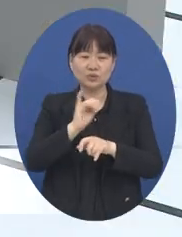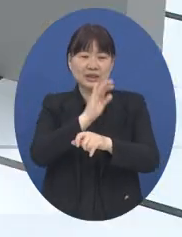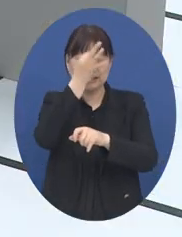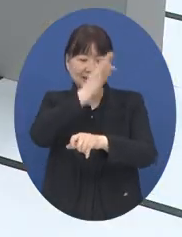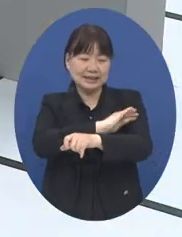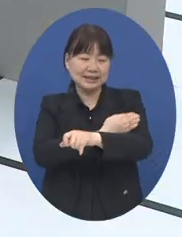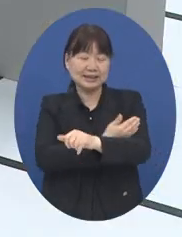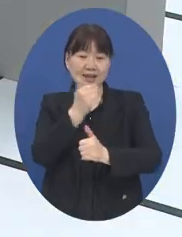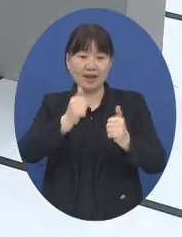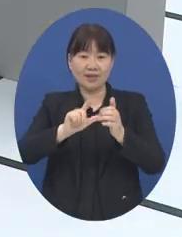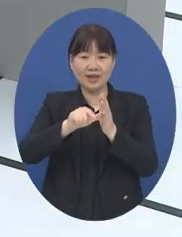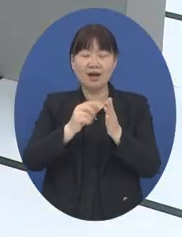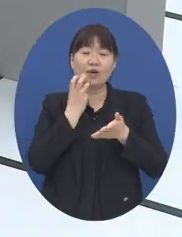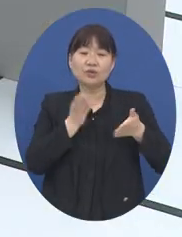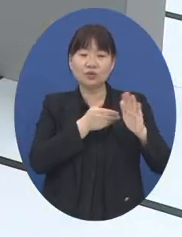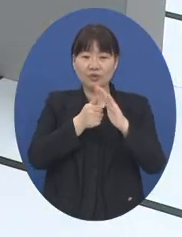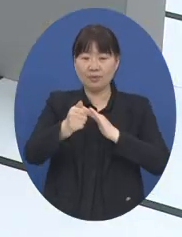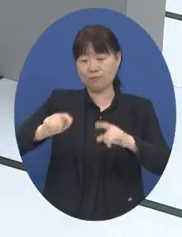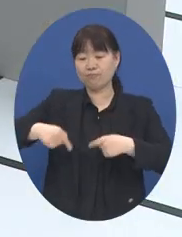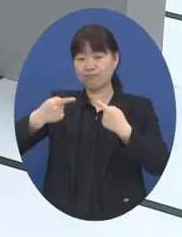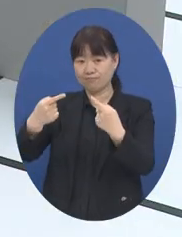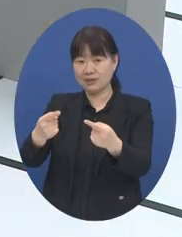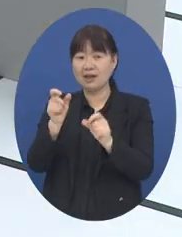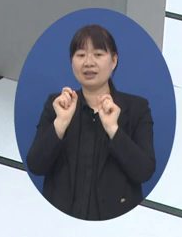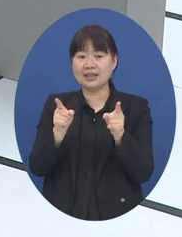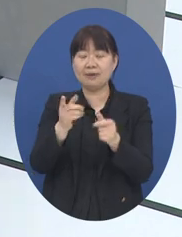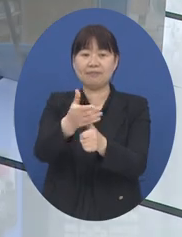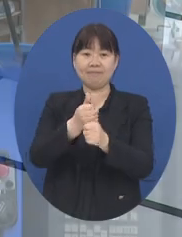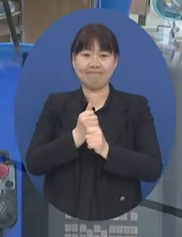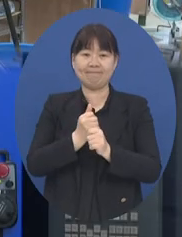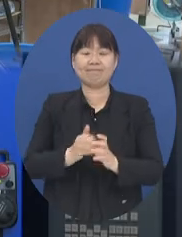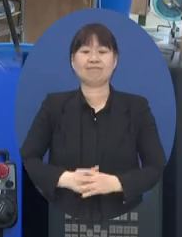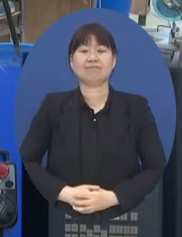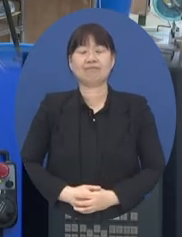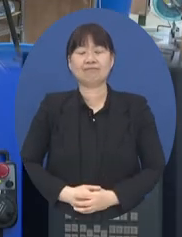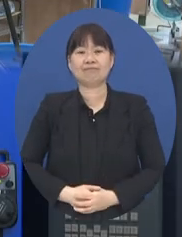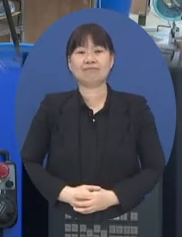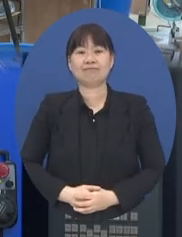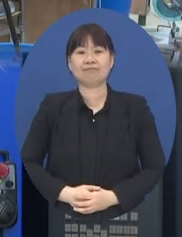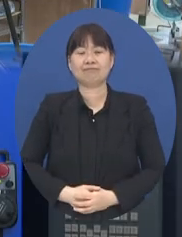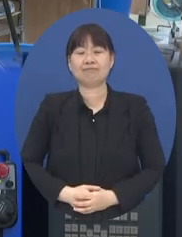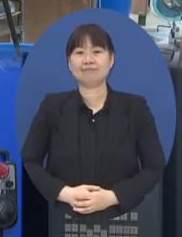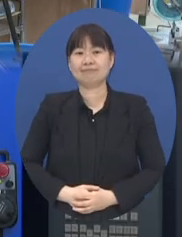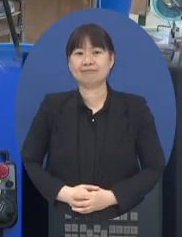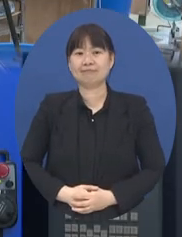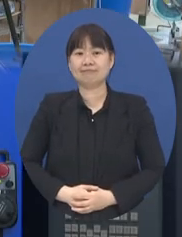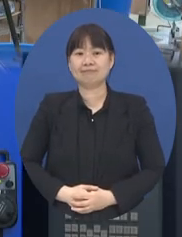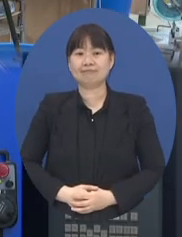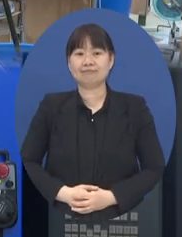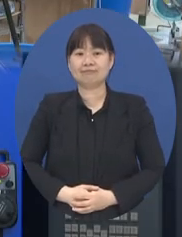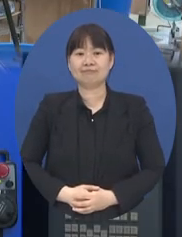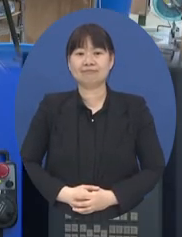에서 경기도 대표로 출전할 기회를 거머쥐게 됩니다 경기 gtv 셈입니다